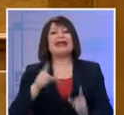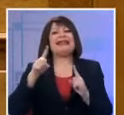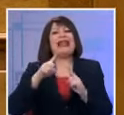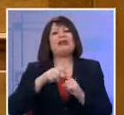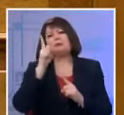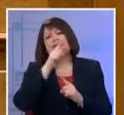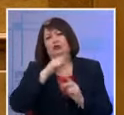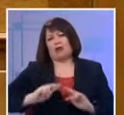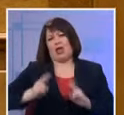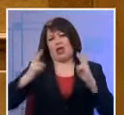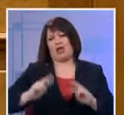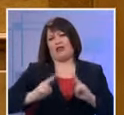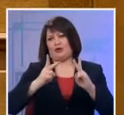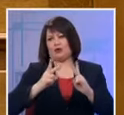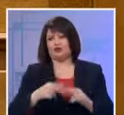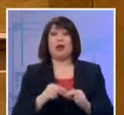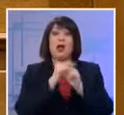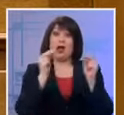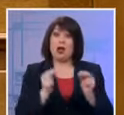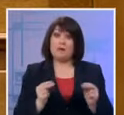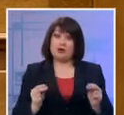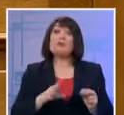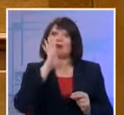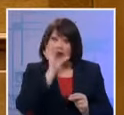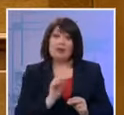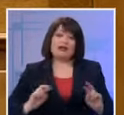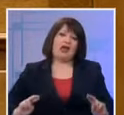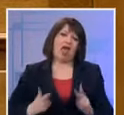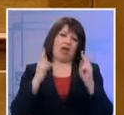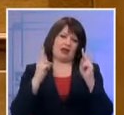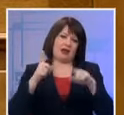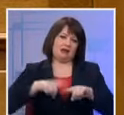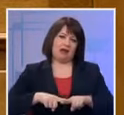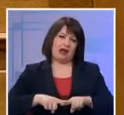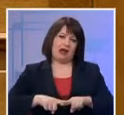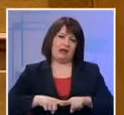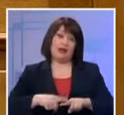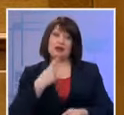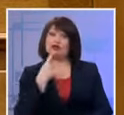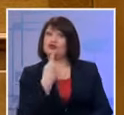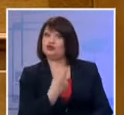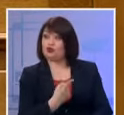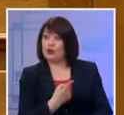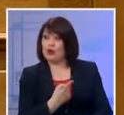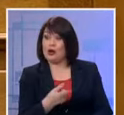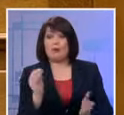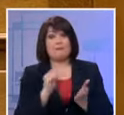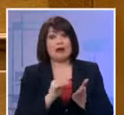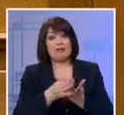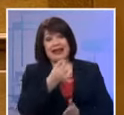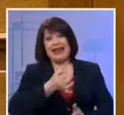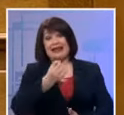εχθρούς. Όμως τελικά γίνονται αληθινοί εχθροί. Και παρενθετικά σας το λέω εδώ πέρα για να μην το επαναλαμβάνετε